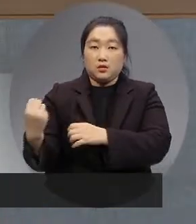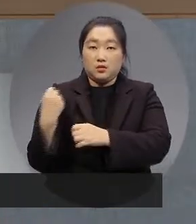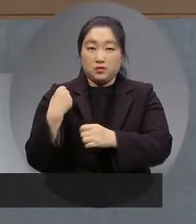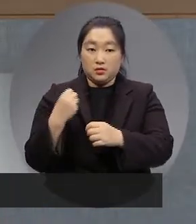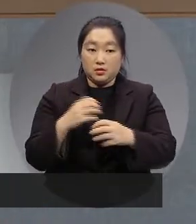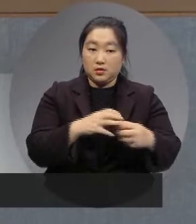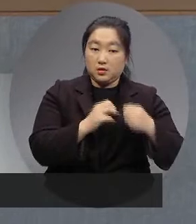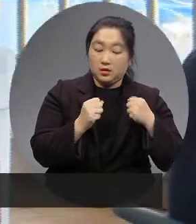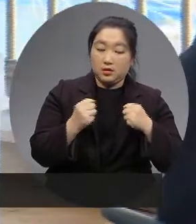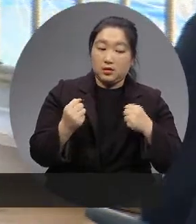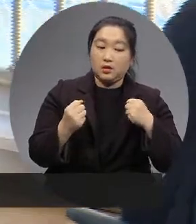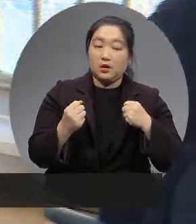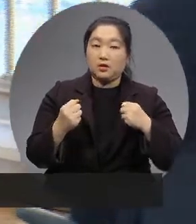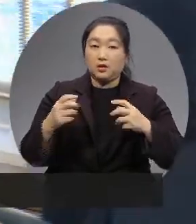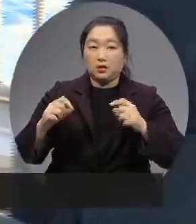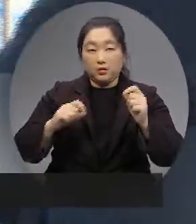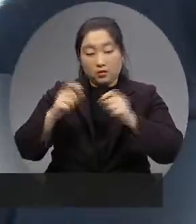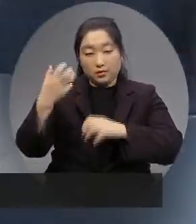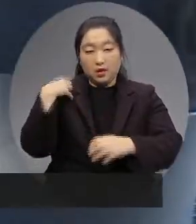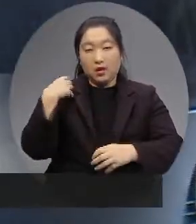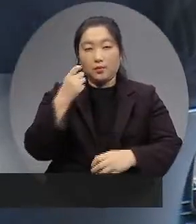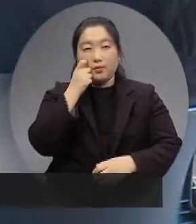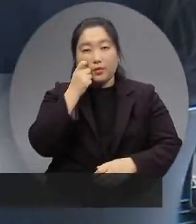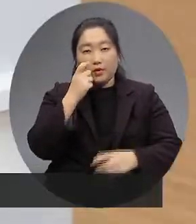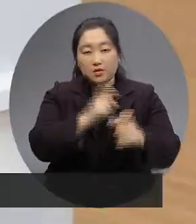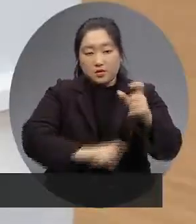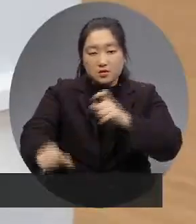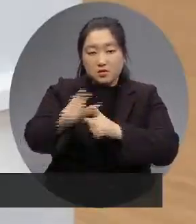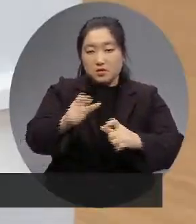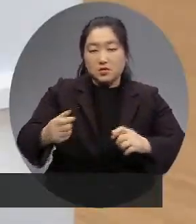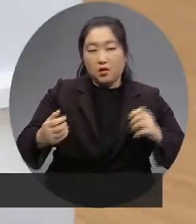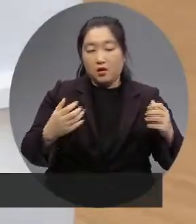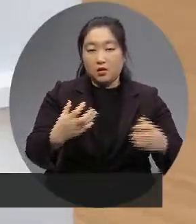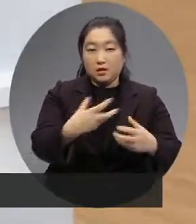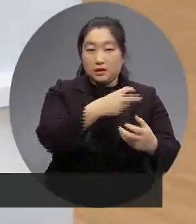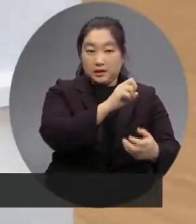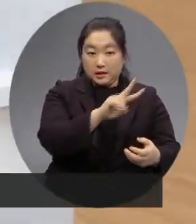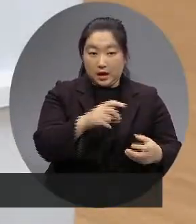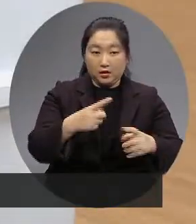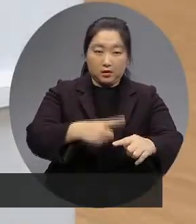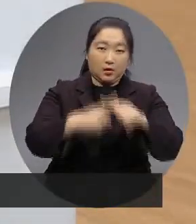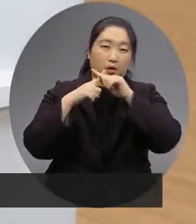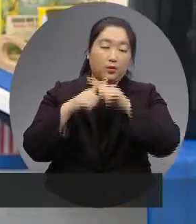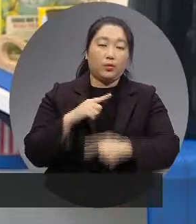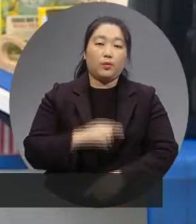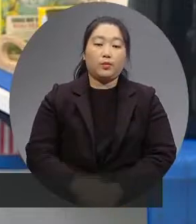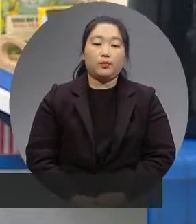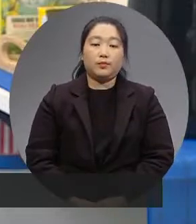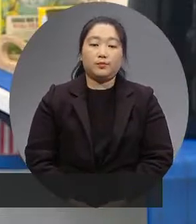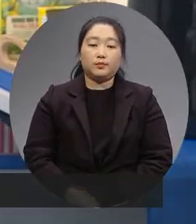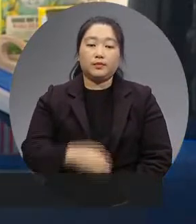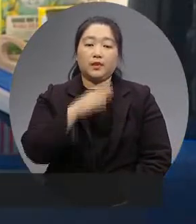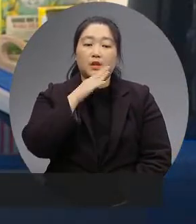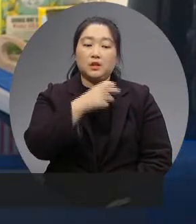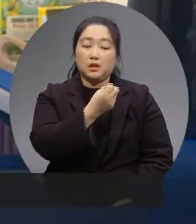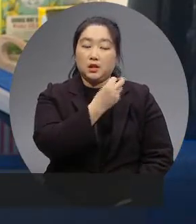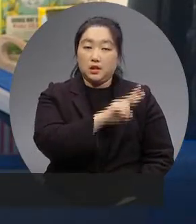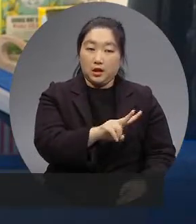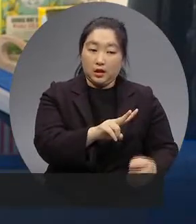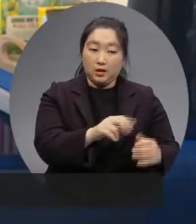제대로 못한 책임을 통감한다며 더 강력한 야당의 각오도 다지고 있습니다. 실제 이제